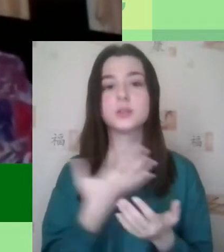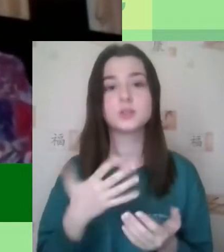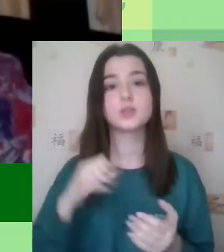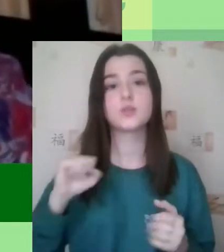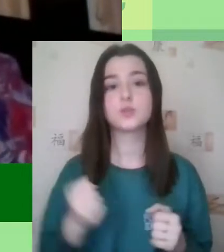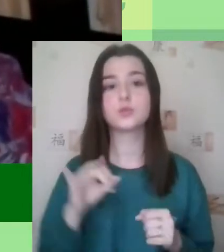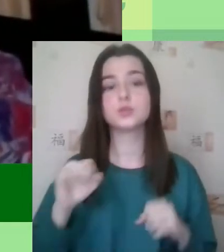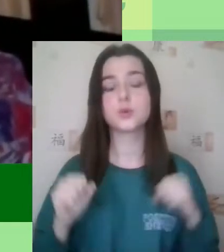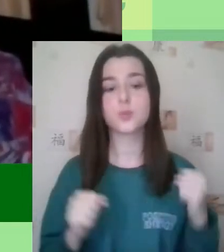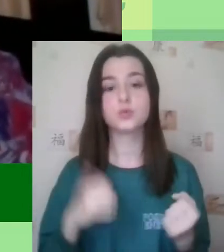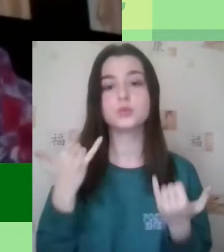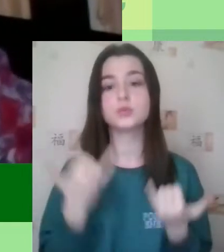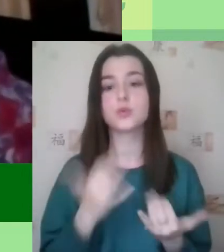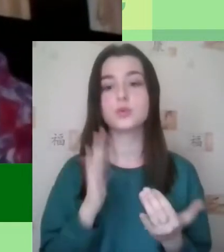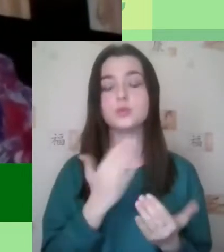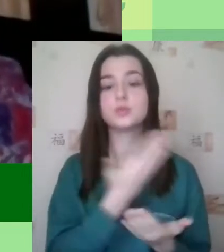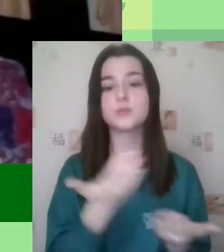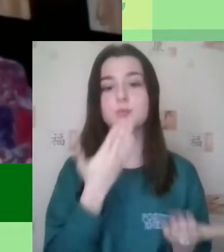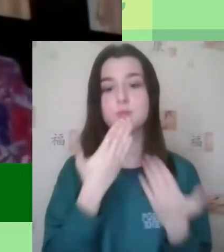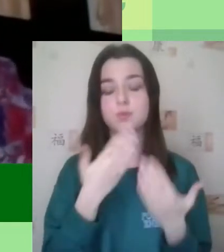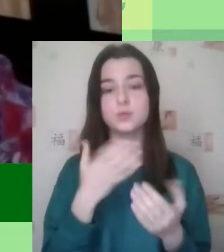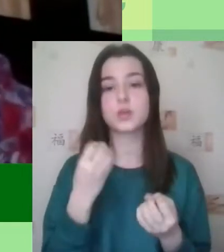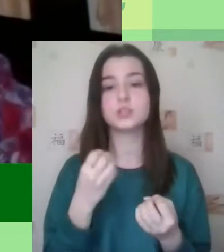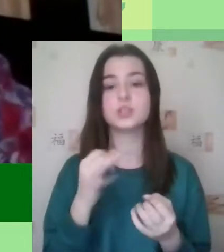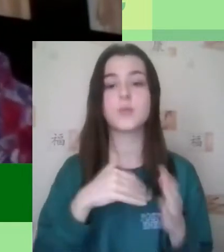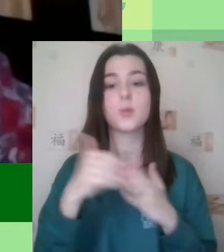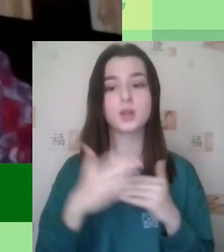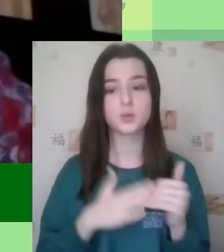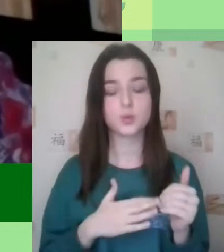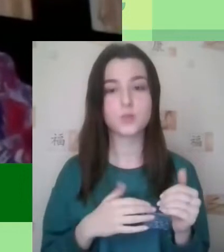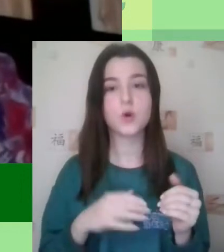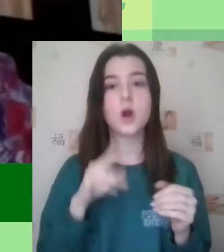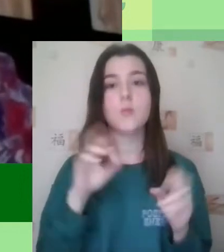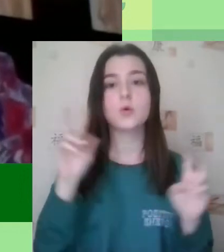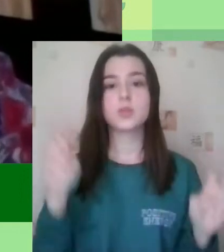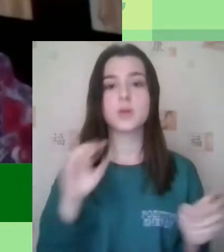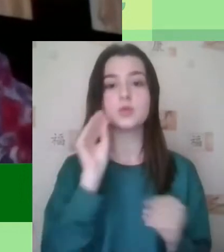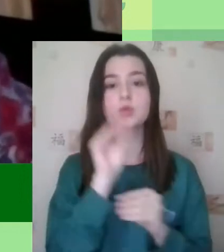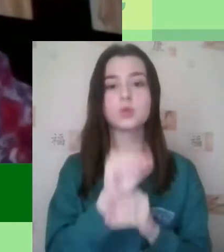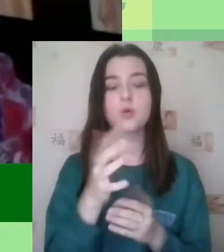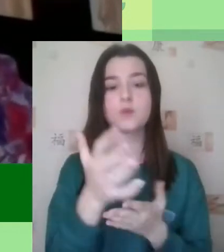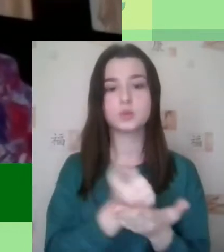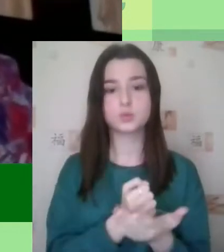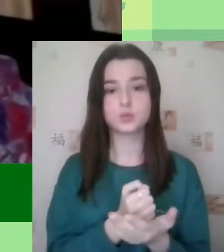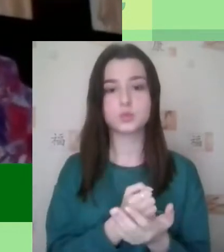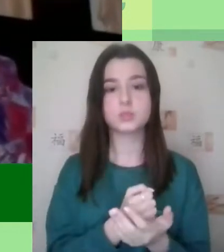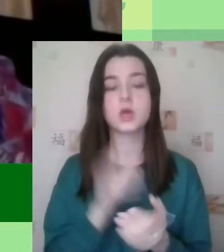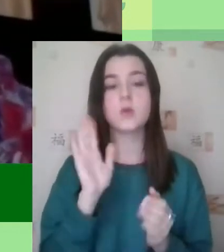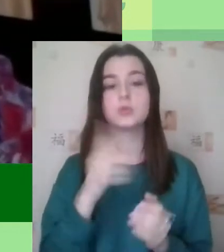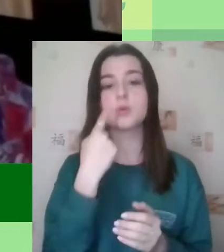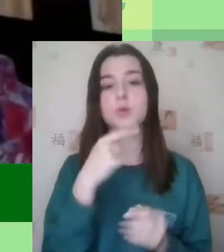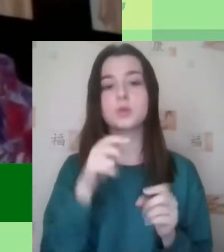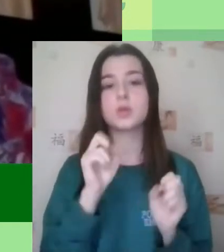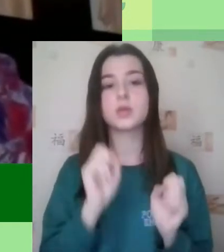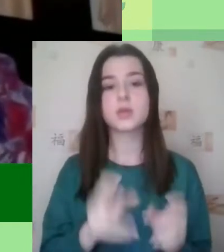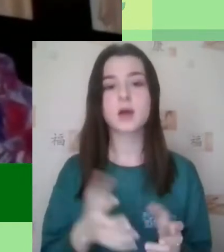сьогодні з вами поговоримо, а я сподіваюся, що ви ще й попрактикуєтесь у темі додаткових ресурсів. Будемо говорити про те,